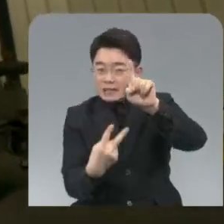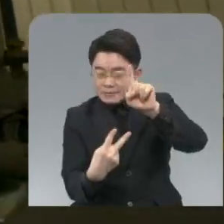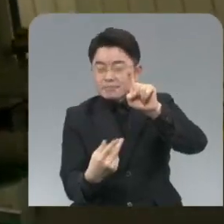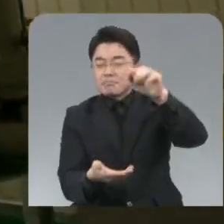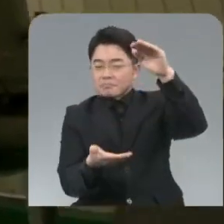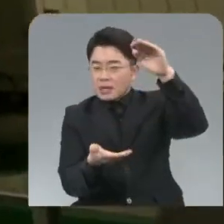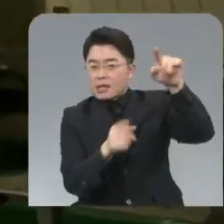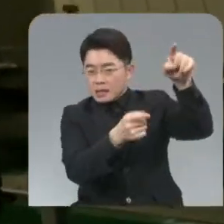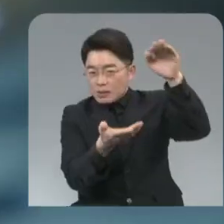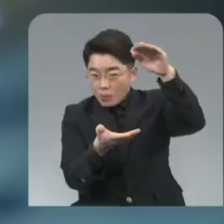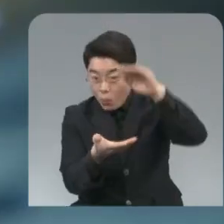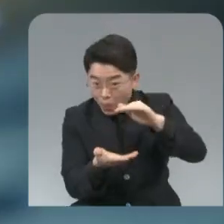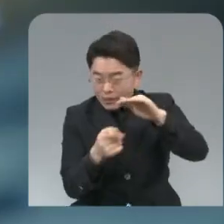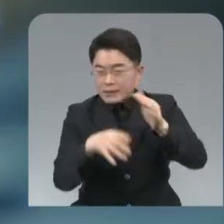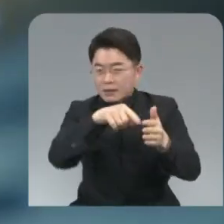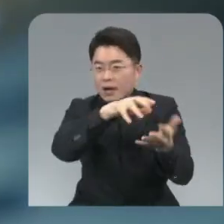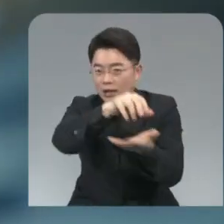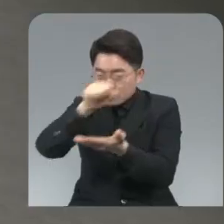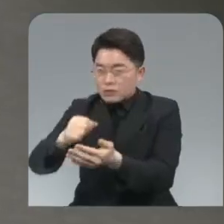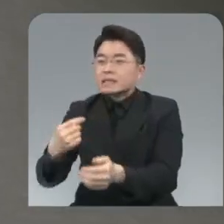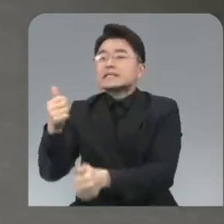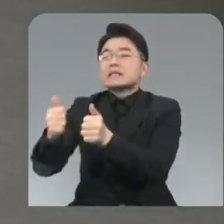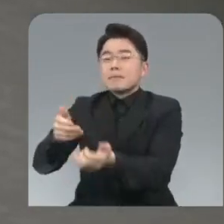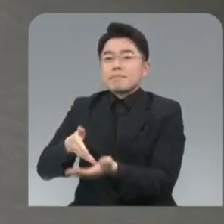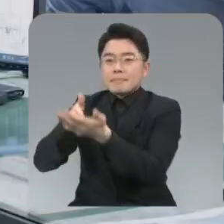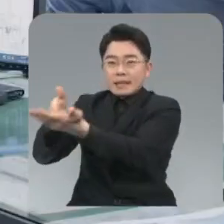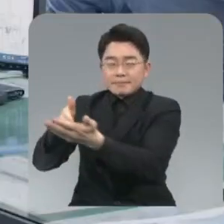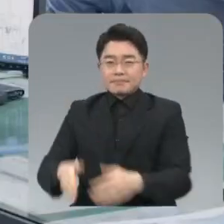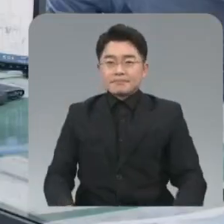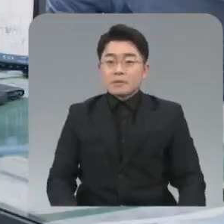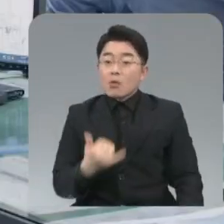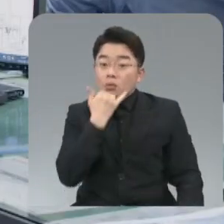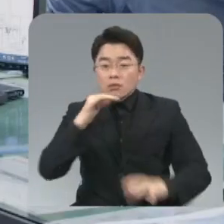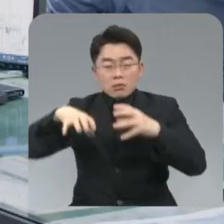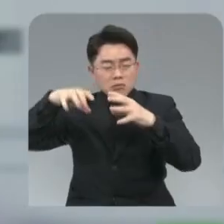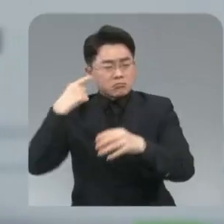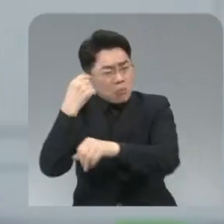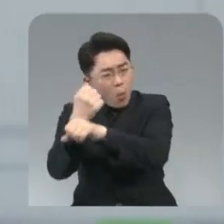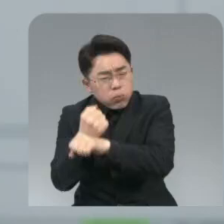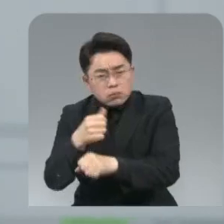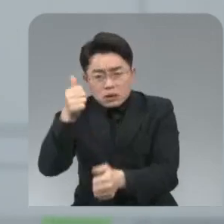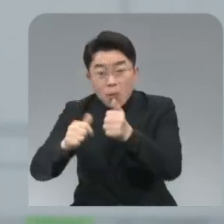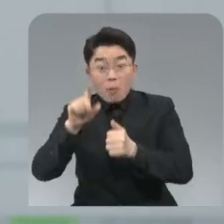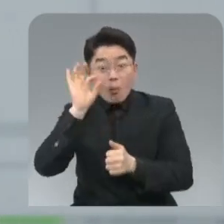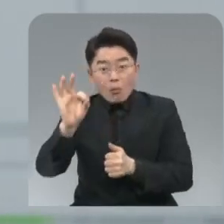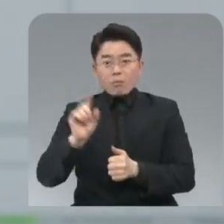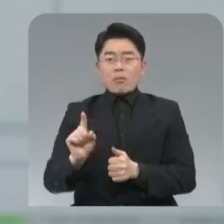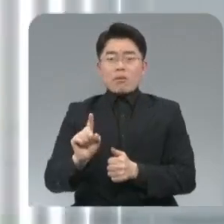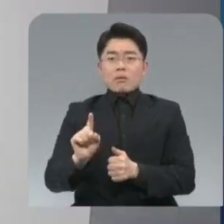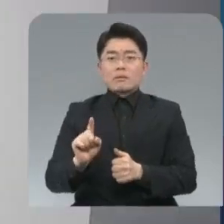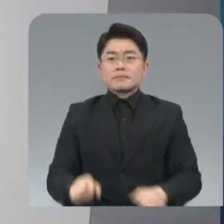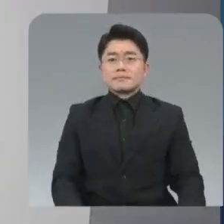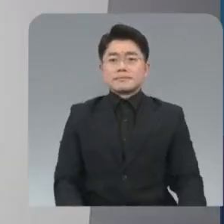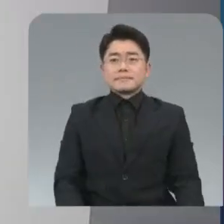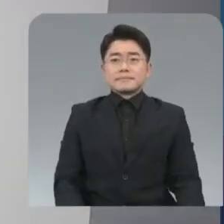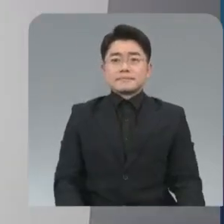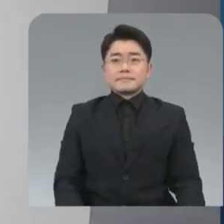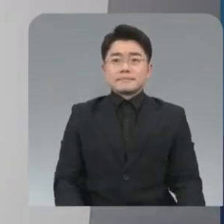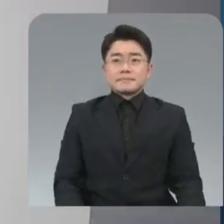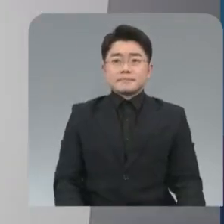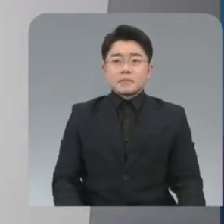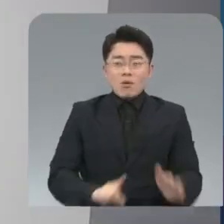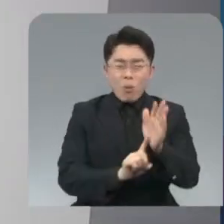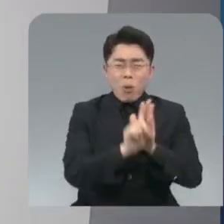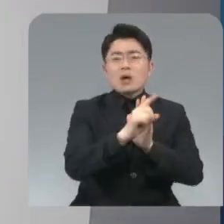안전성에 대한 국민 불안감을 덜기 위한 실험이었지만 실제 실험 결과는 한수원의 기대와 달랐습니다. 섭씨